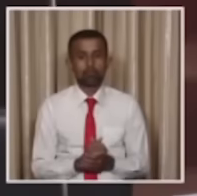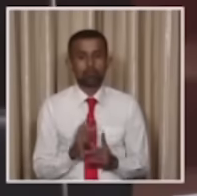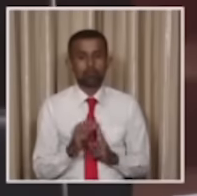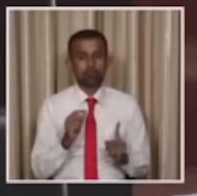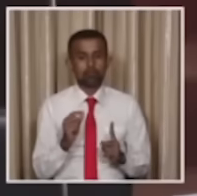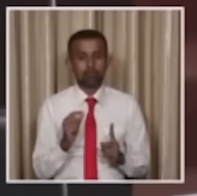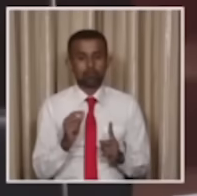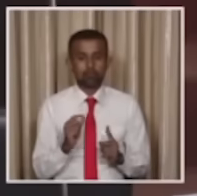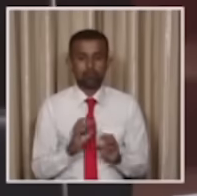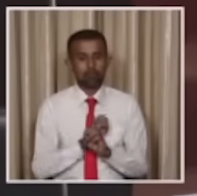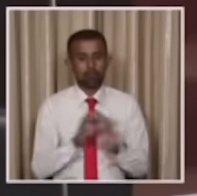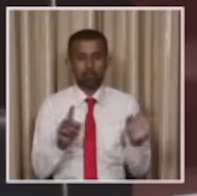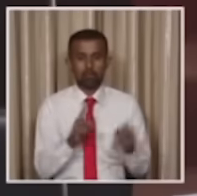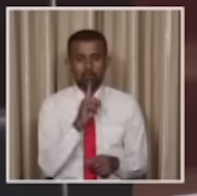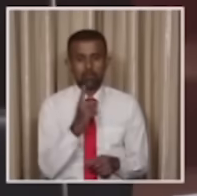පාර්ලිමේන්තුවේ ඒක හෙළිදරව් කෙරුවා.